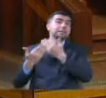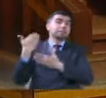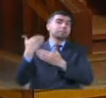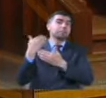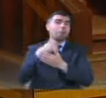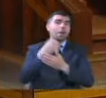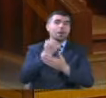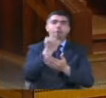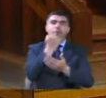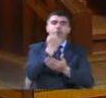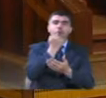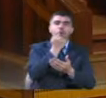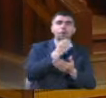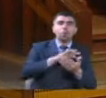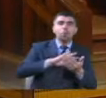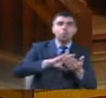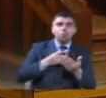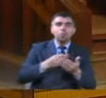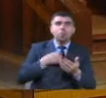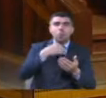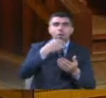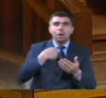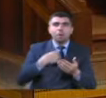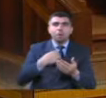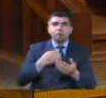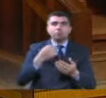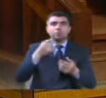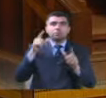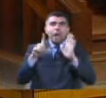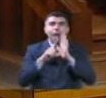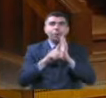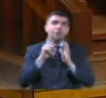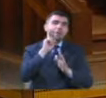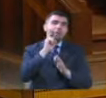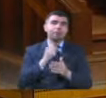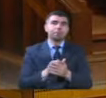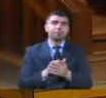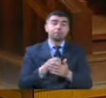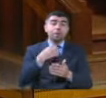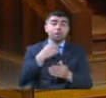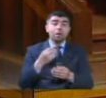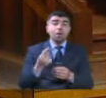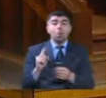حقيقي يستحق التمييز التمجيد والتمييز في مجال حقوق الانسان. منذ حكومه التناوب تحققت مجموعه ديال